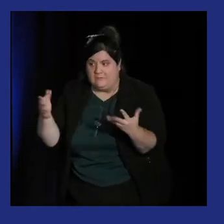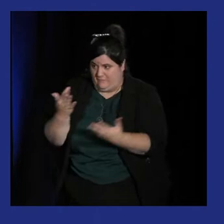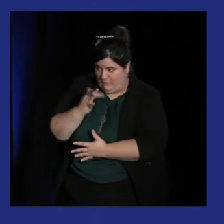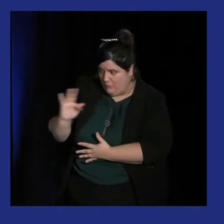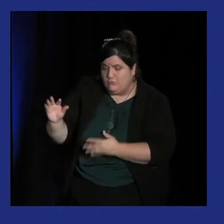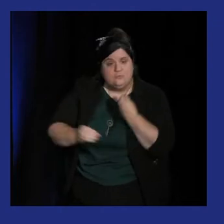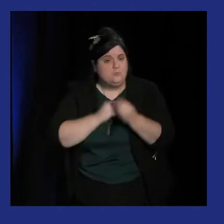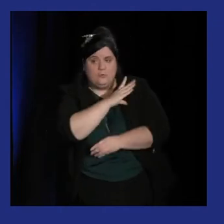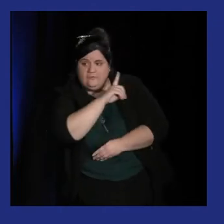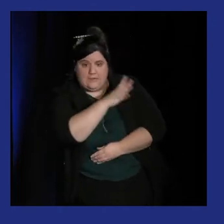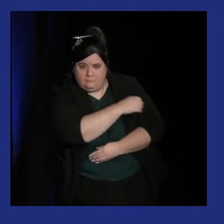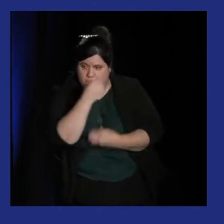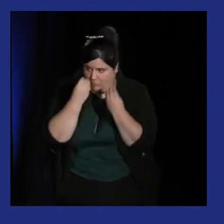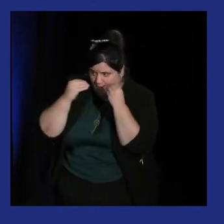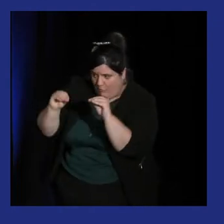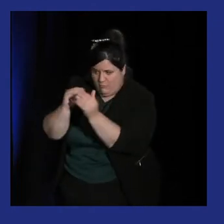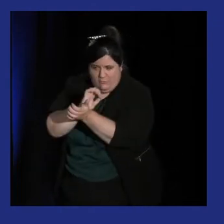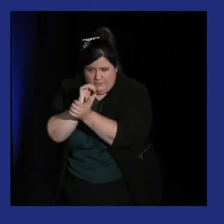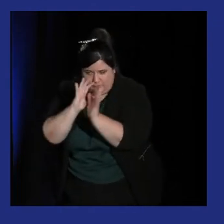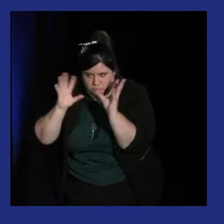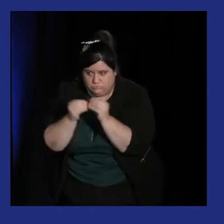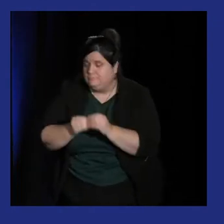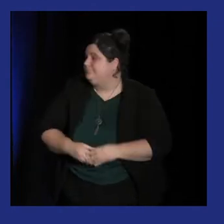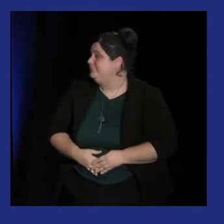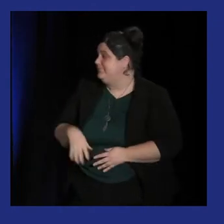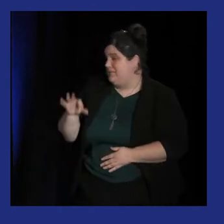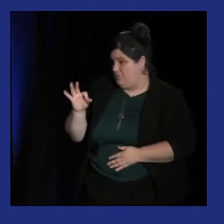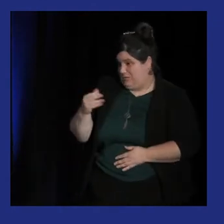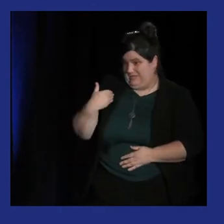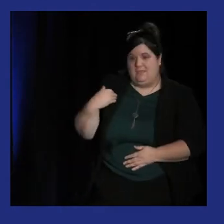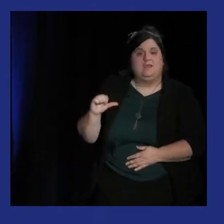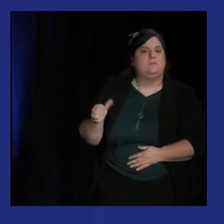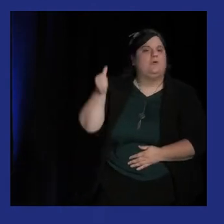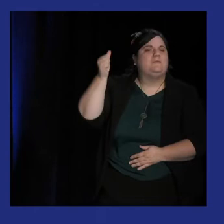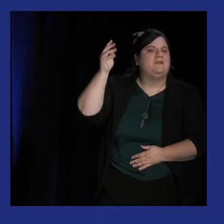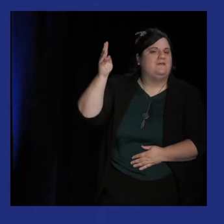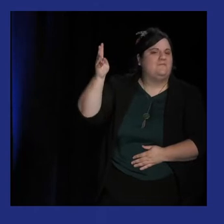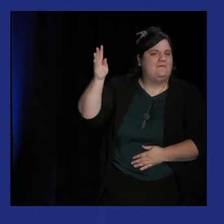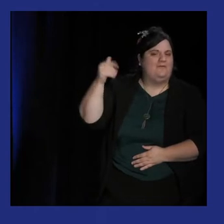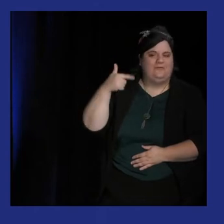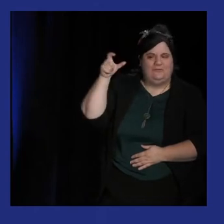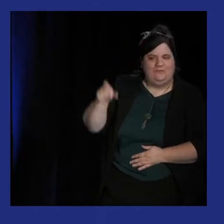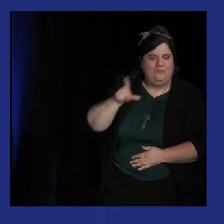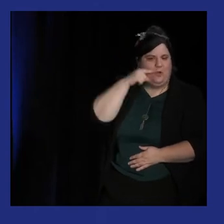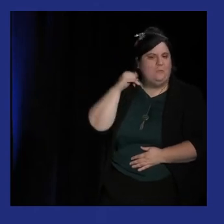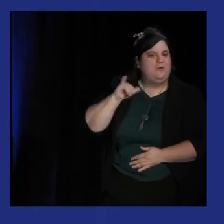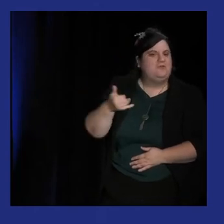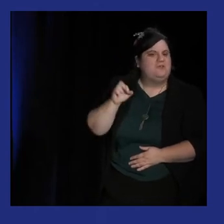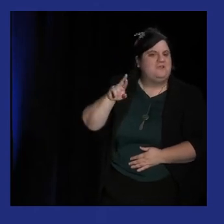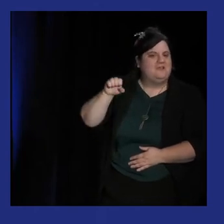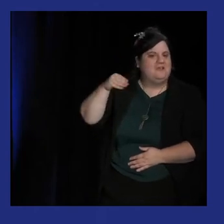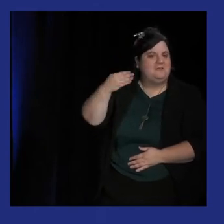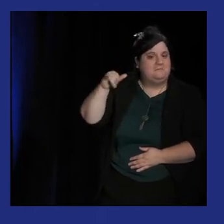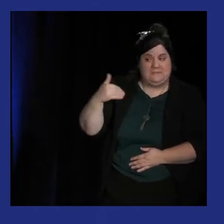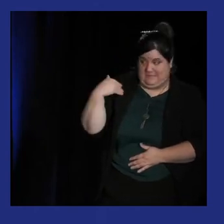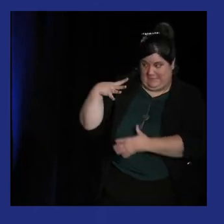disques et je précise que Jérémy qui a participé à la première conférence et cofondateur avec moi de voyou et tu es donc aussi